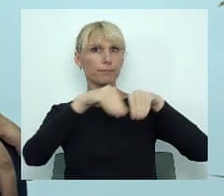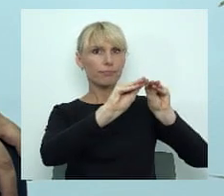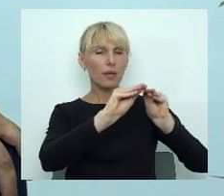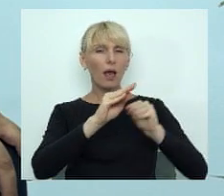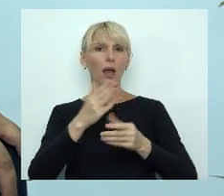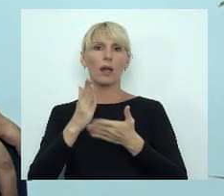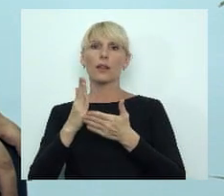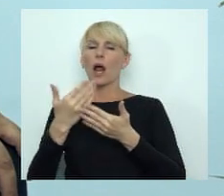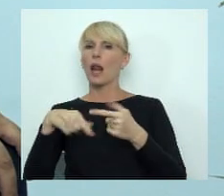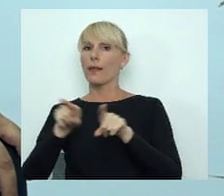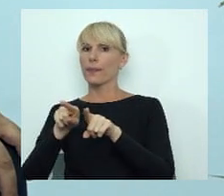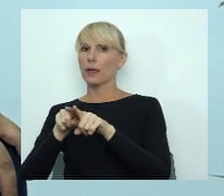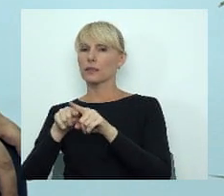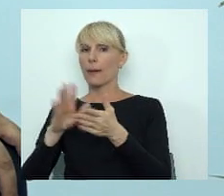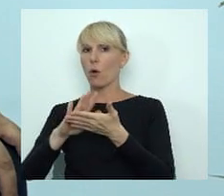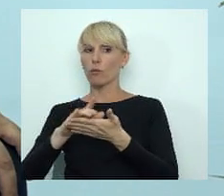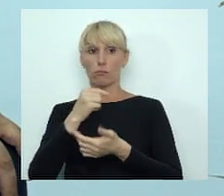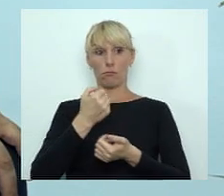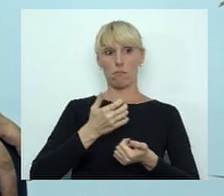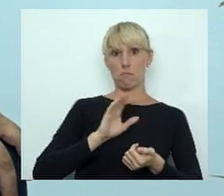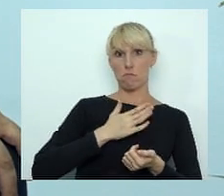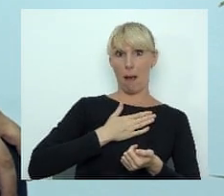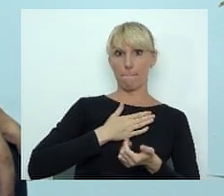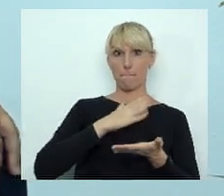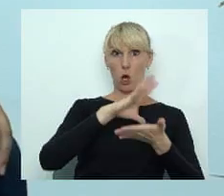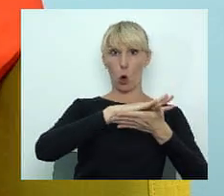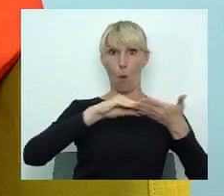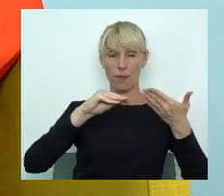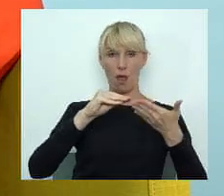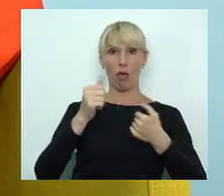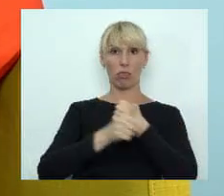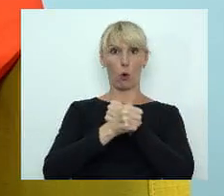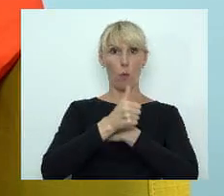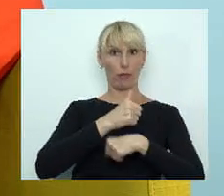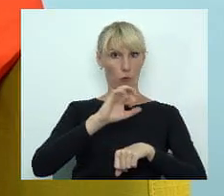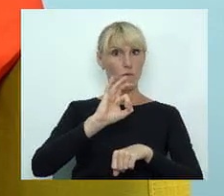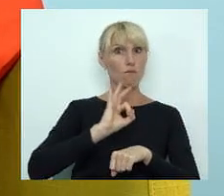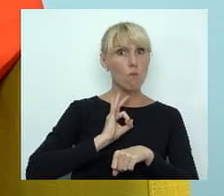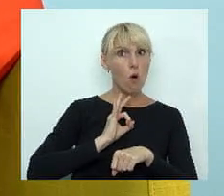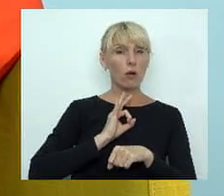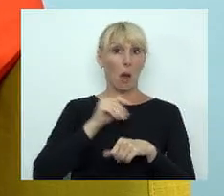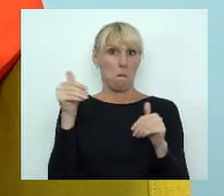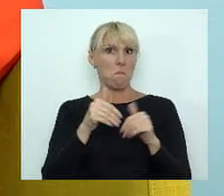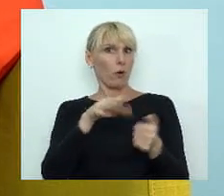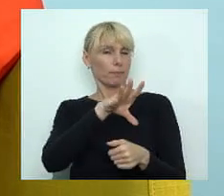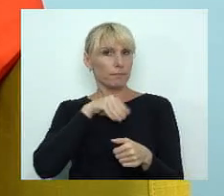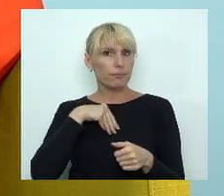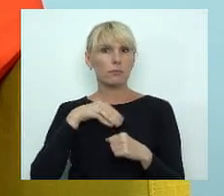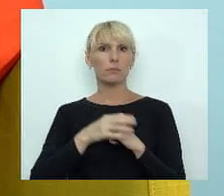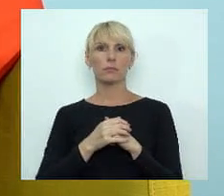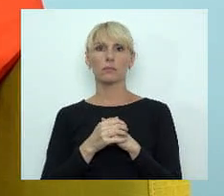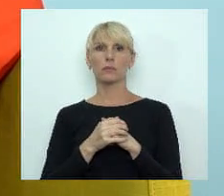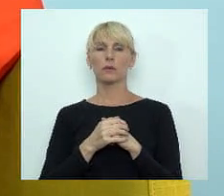równocześnie mam prawo do kopii danych. I ja myślę, że to prawo do kopii danych za chwilę to będzie bardzo, bardzo duże pole do